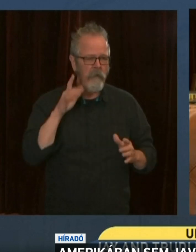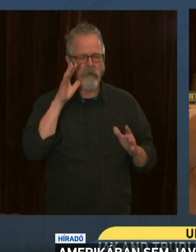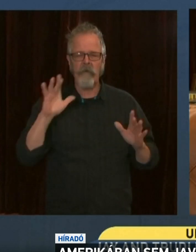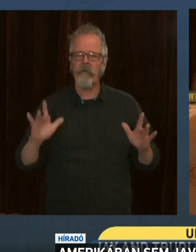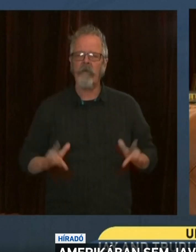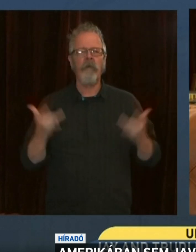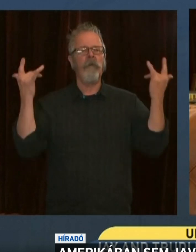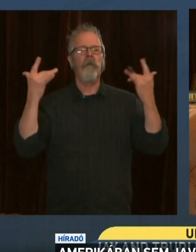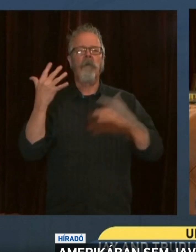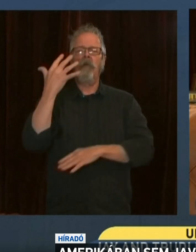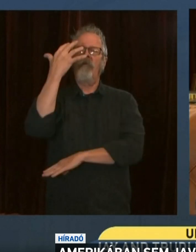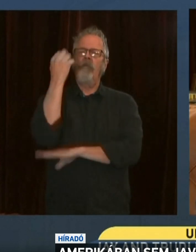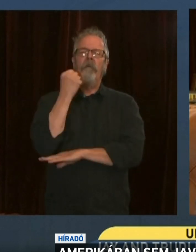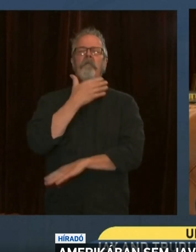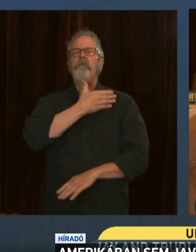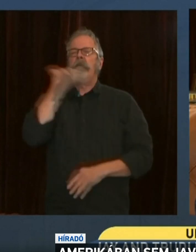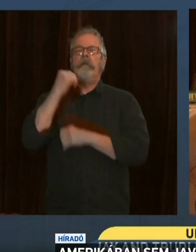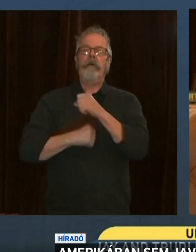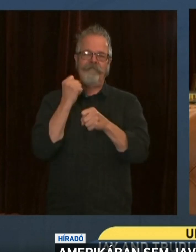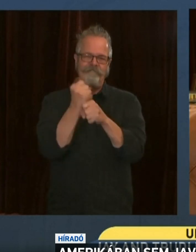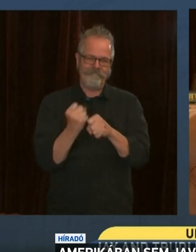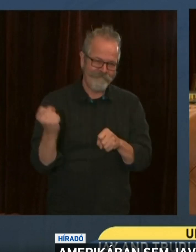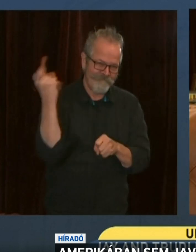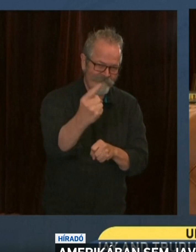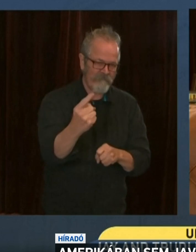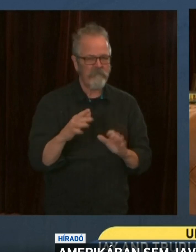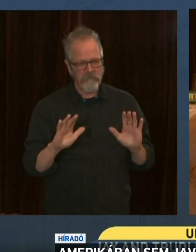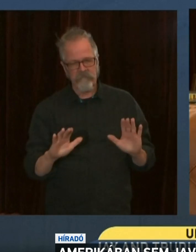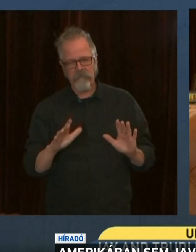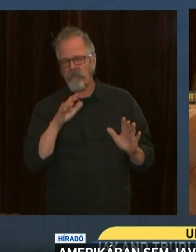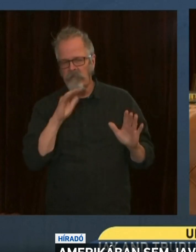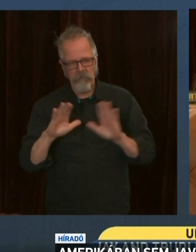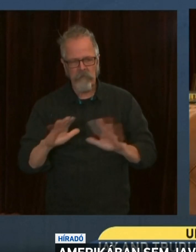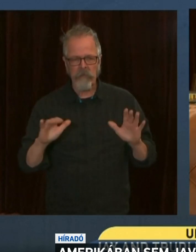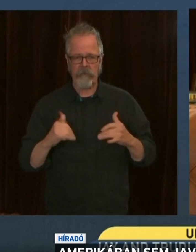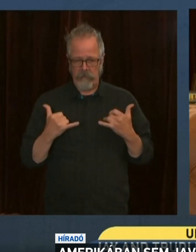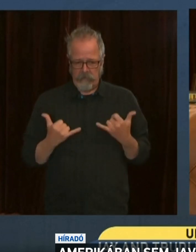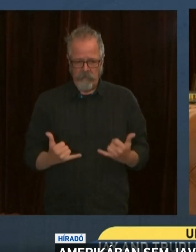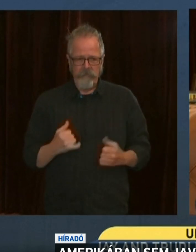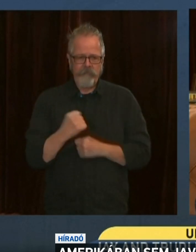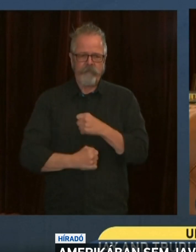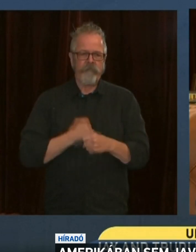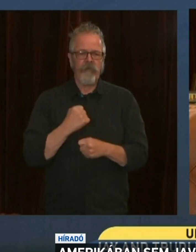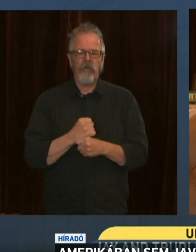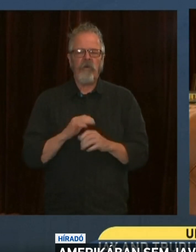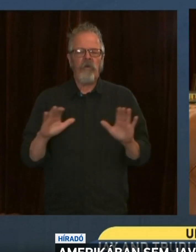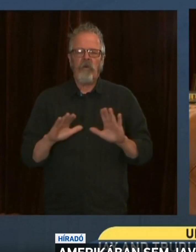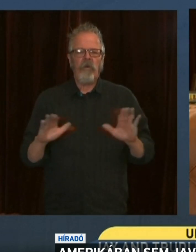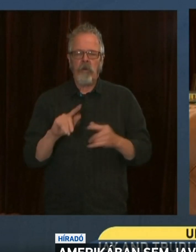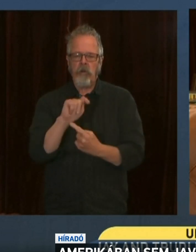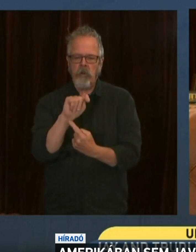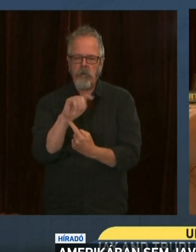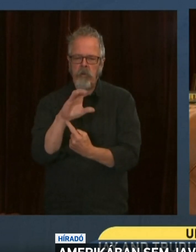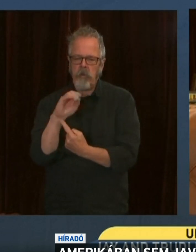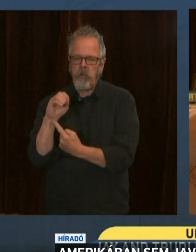Hozzánk hasonlóan önök is mondják le az ünnepekre tervezett összejöveteleket, és legyenek biztosak abban, hogy így teszik a legtöbbet a